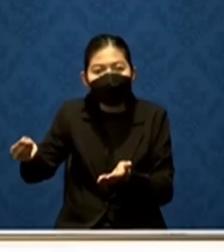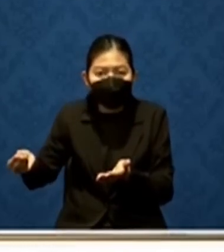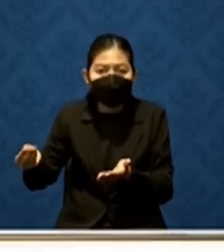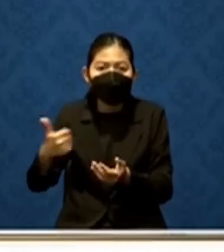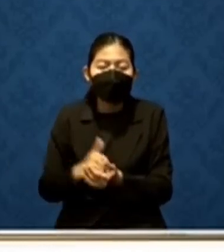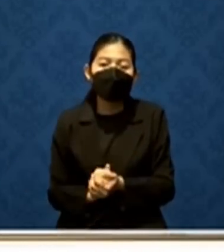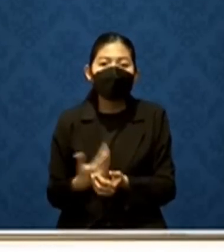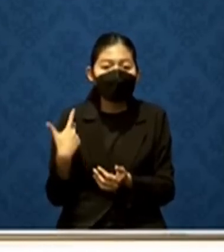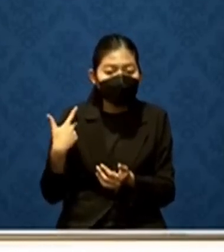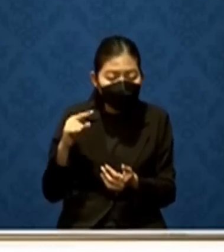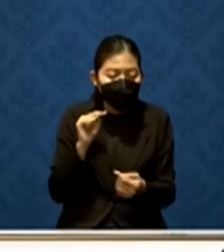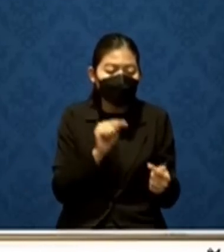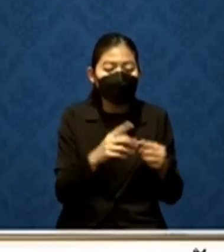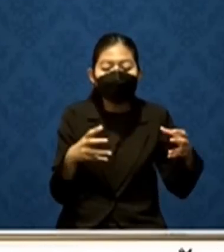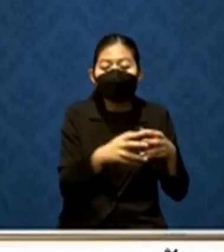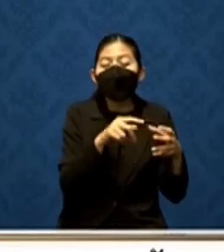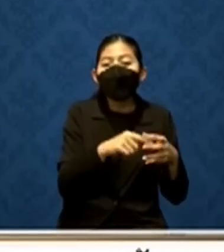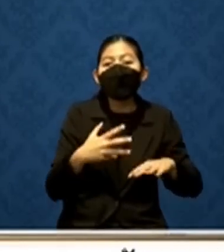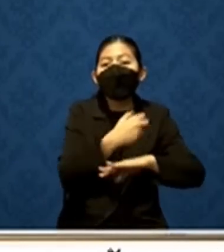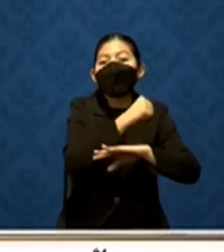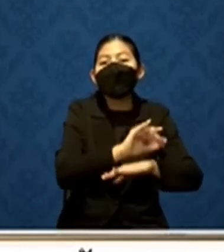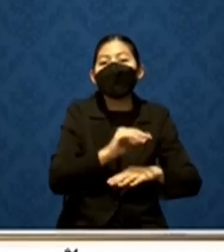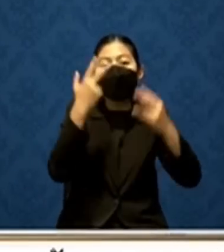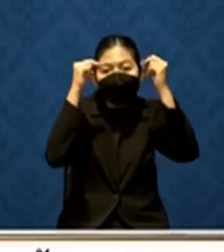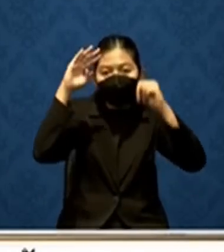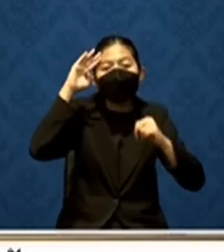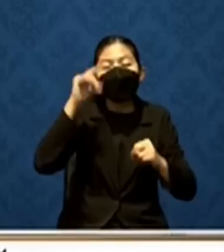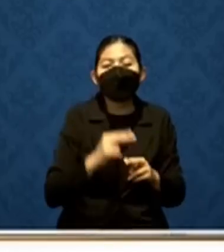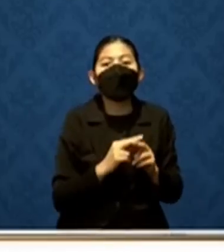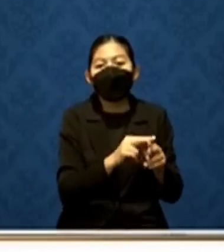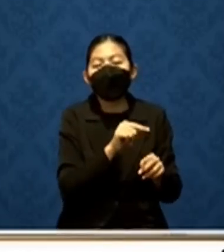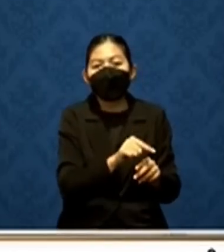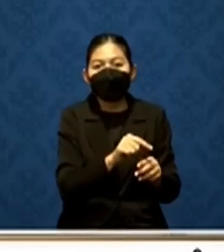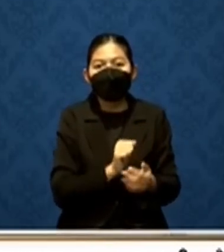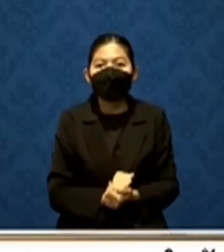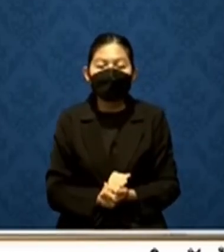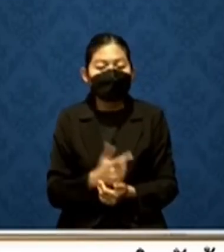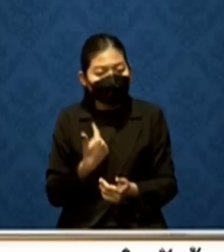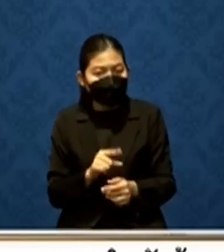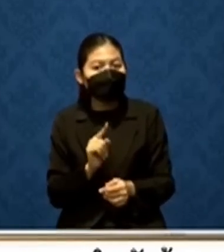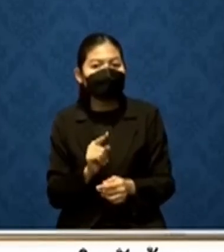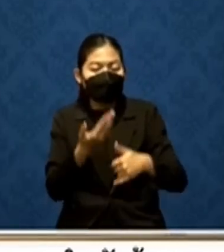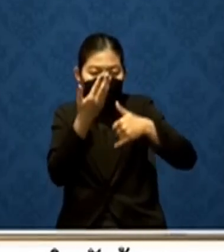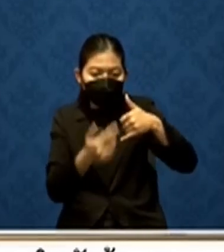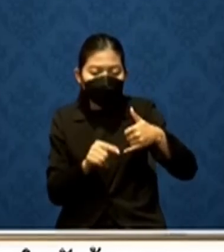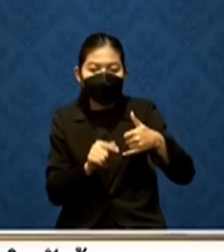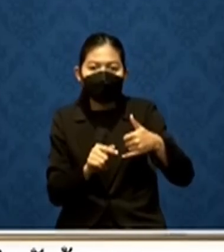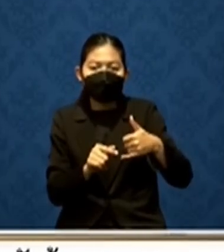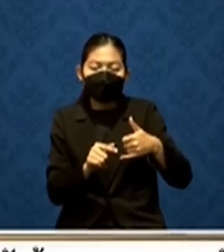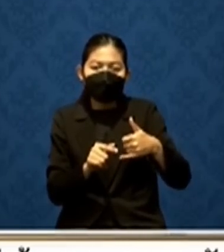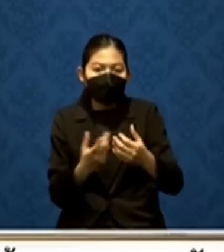รองผลประโยชน์เพื่อความอยู่รอดทางการเมืองของตนเองอันเป็นการกระทำที่เป็นการทำลายระบบ